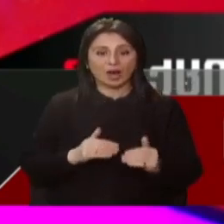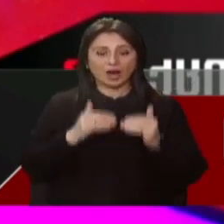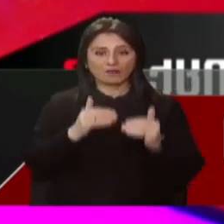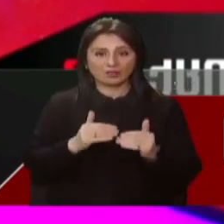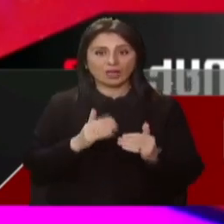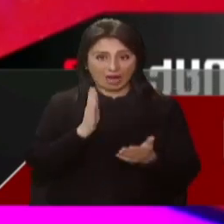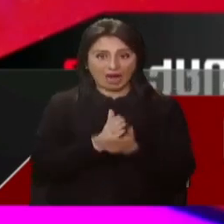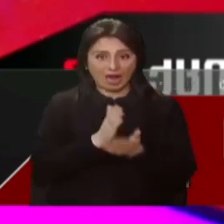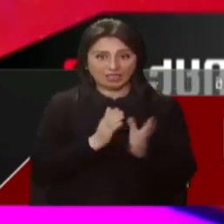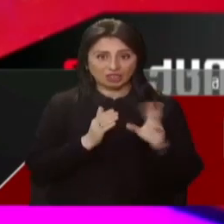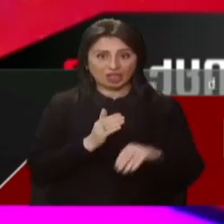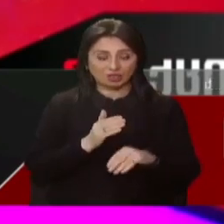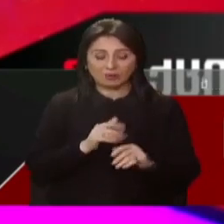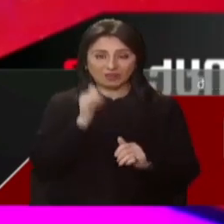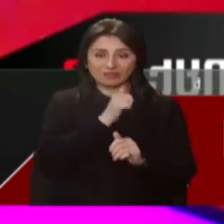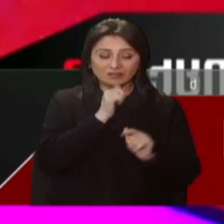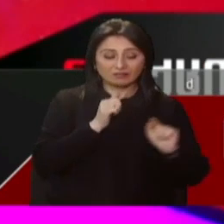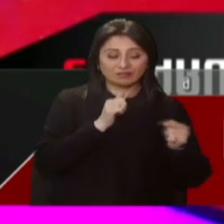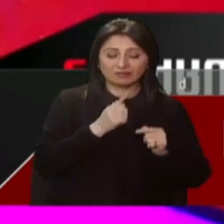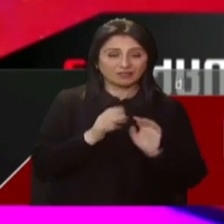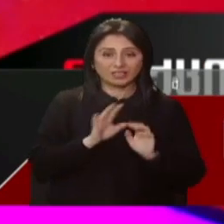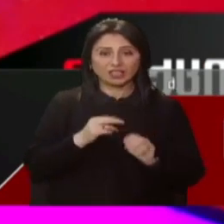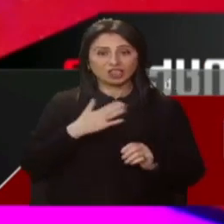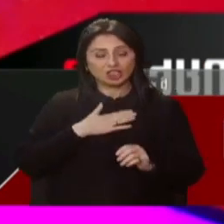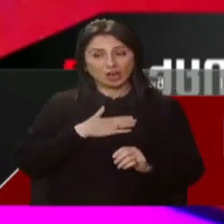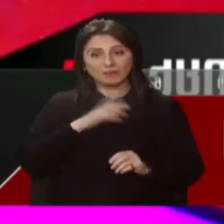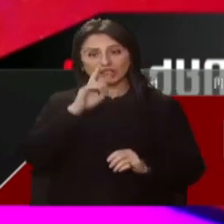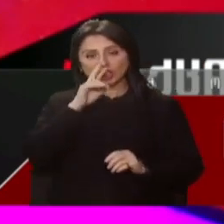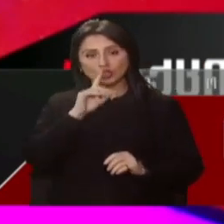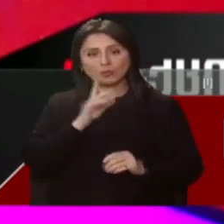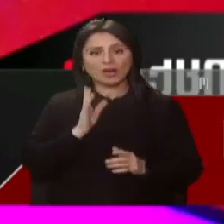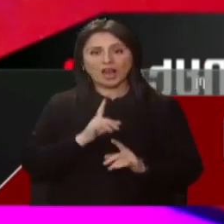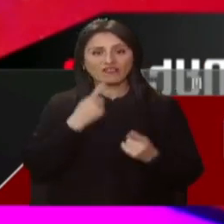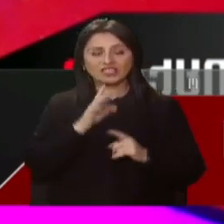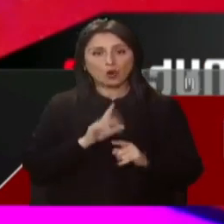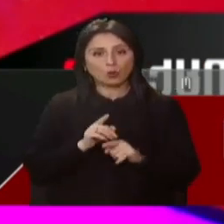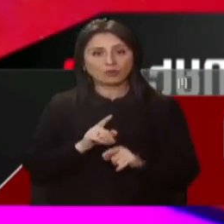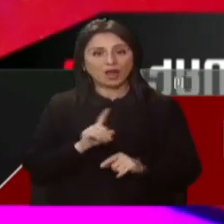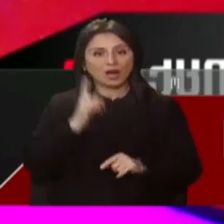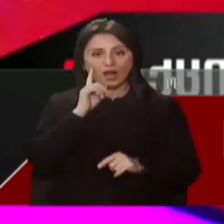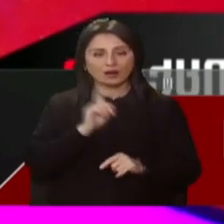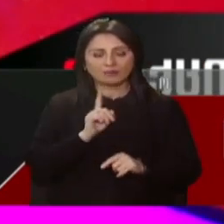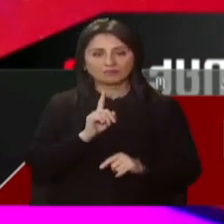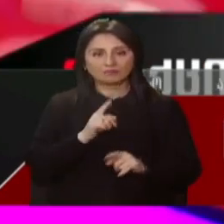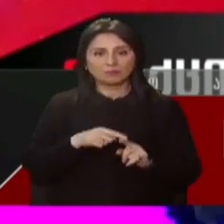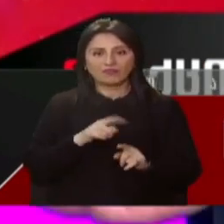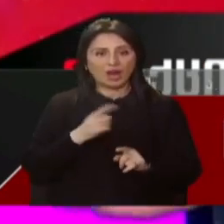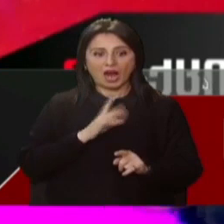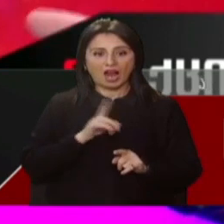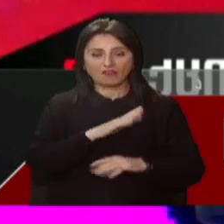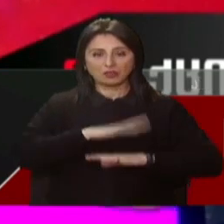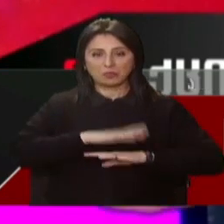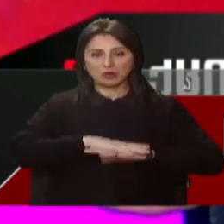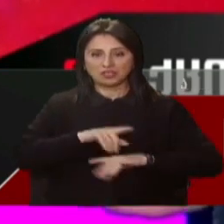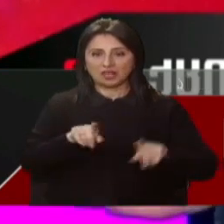არა პულისებში. იყო ეს ჩემი შეცდომა თუ არა, რომ ამაზე არ ვსაუბრობდი? არა, ვფიქრობ, რომ არისო, უბრალოდ არ ველოდი, რომ ასე